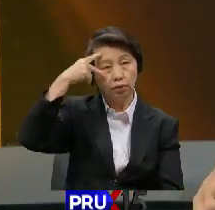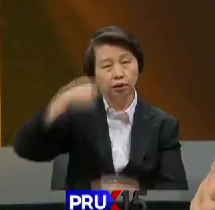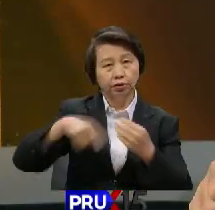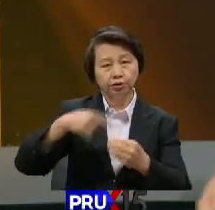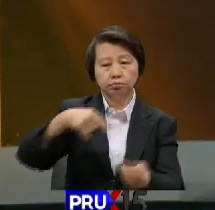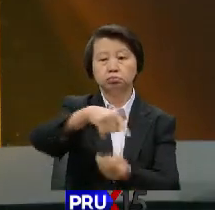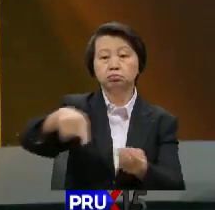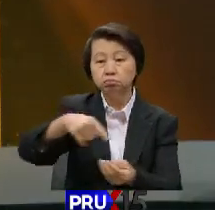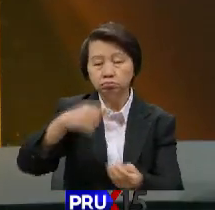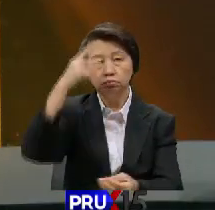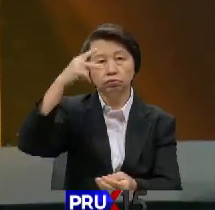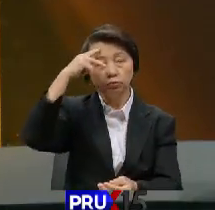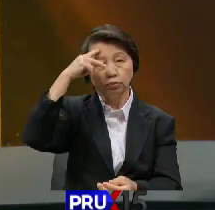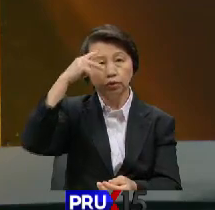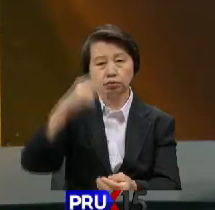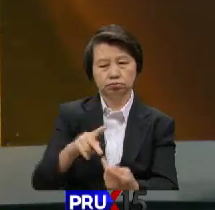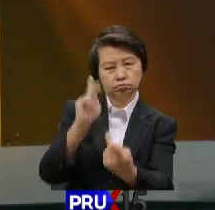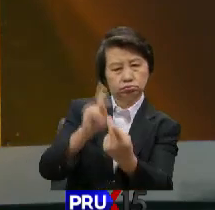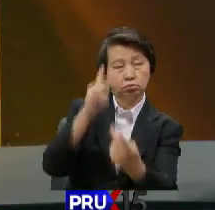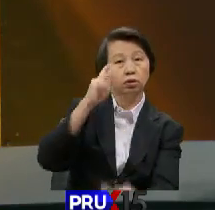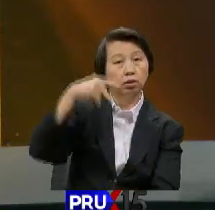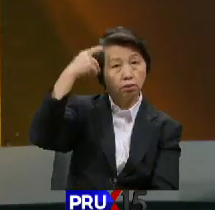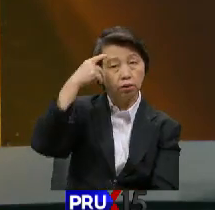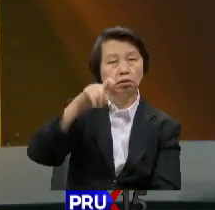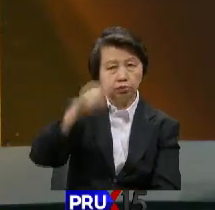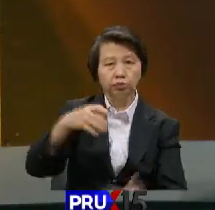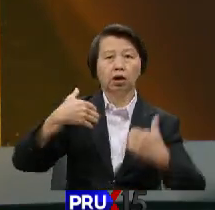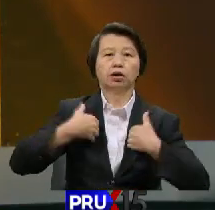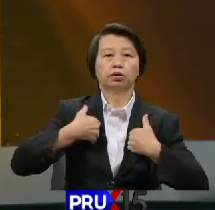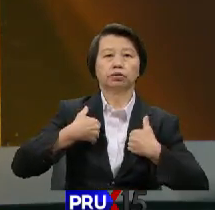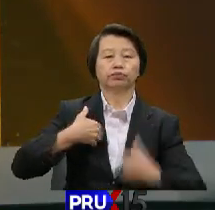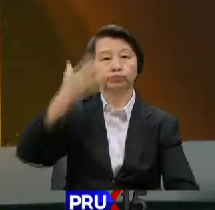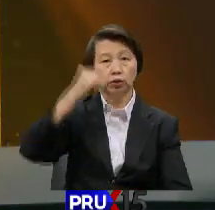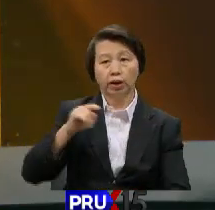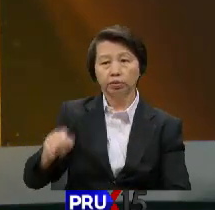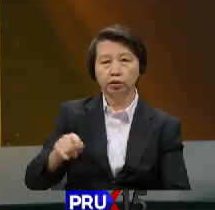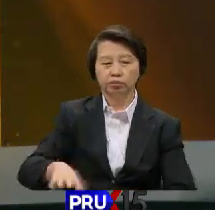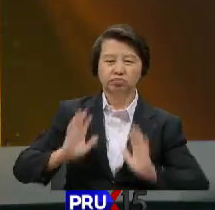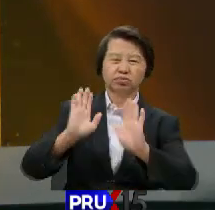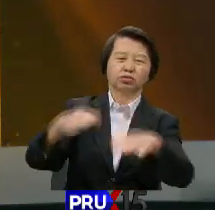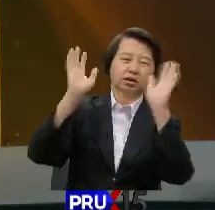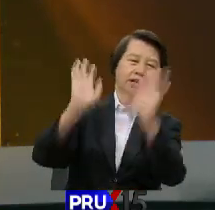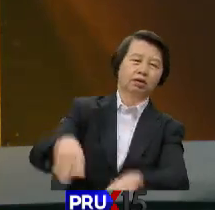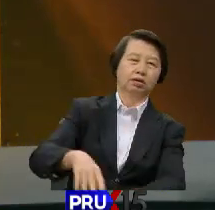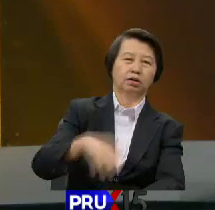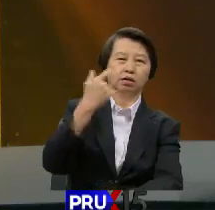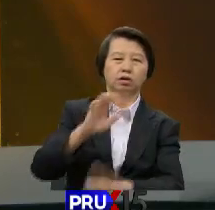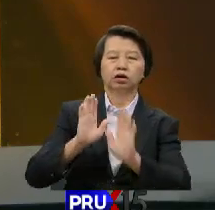situasi politik rasional politik itu pun ada Mengapa mereka tolak